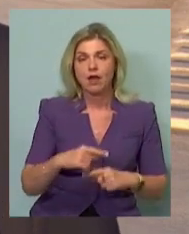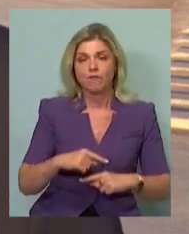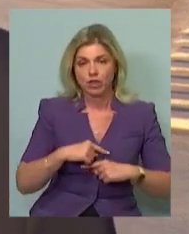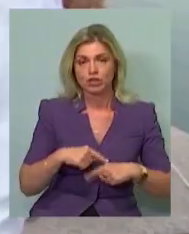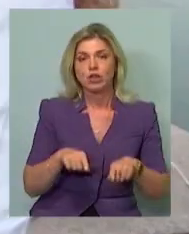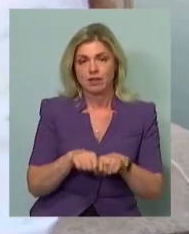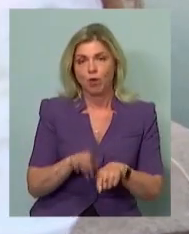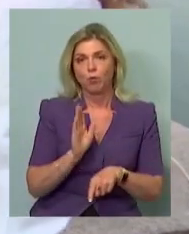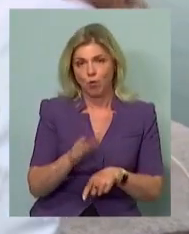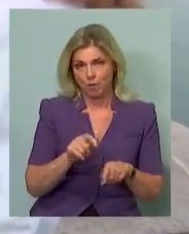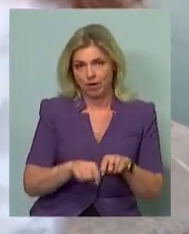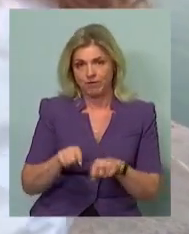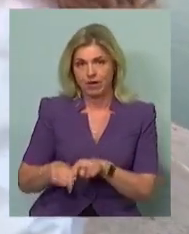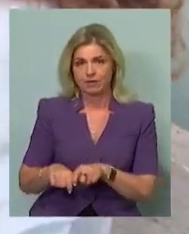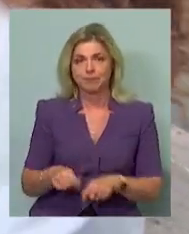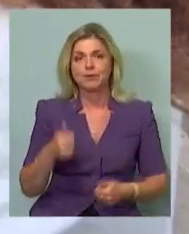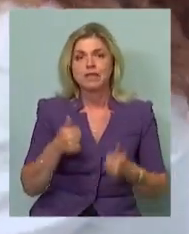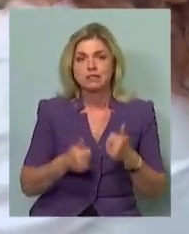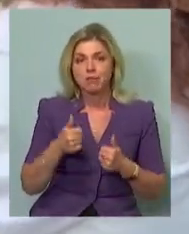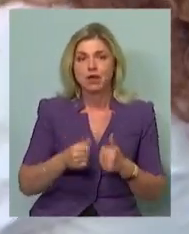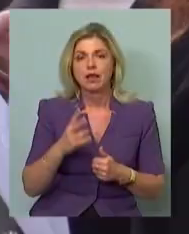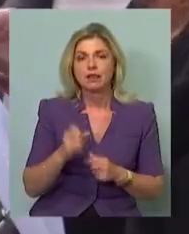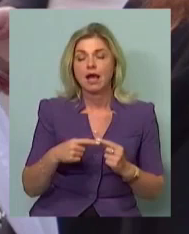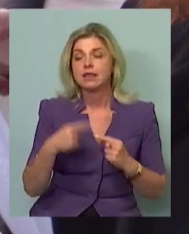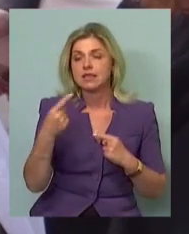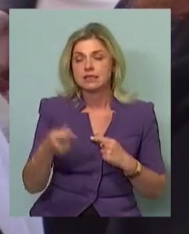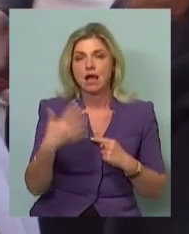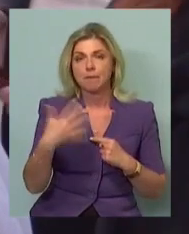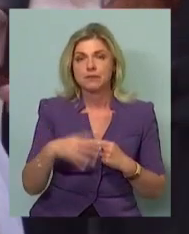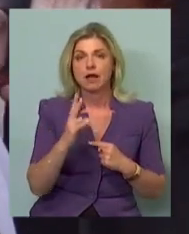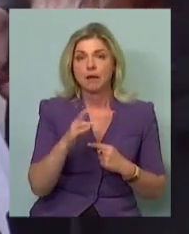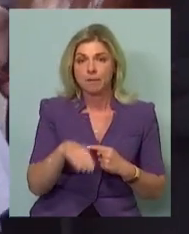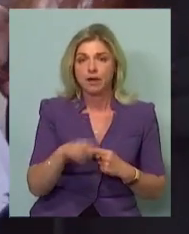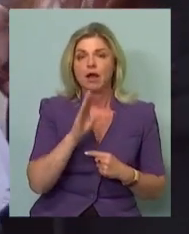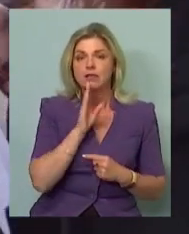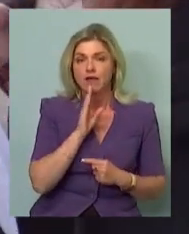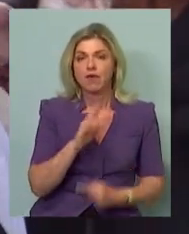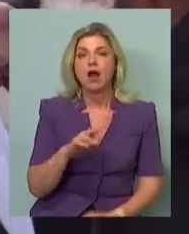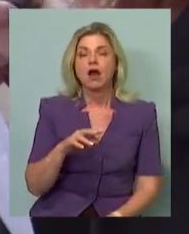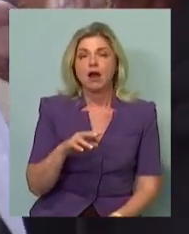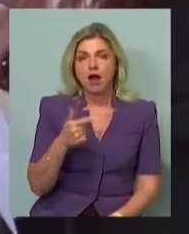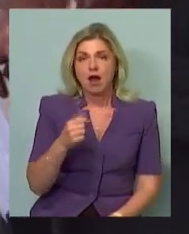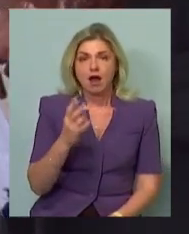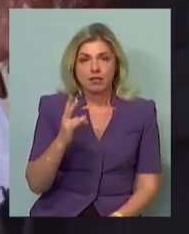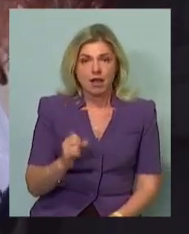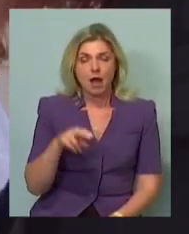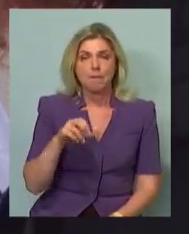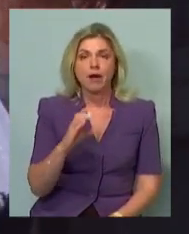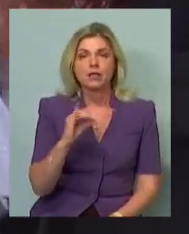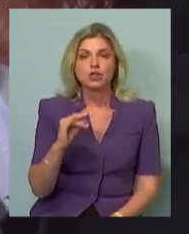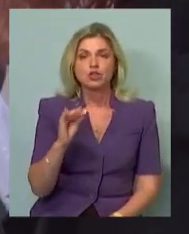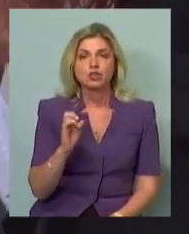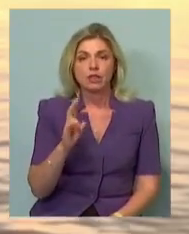їх перевіряти. Змагається у витривалості на дистанції 50 кілометрів і плавчиня Ганна Пасічник. У плавання на відкритій воді